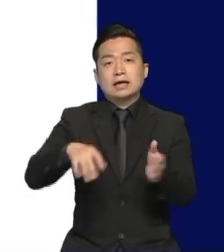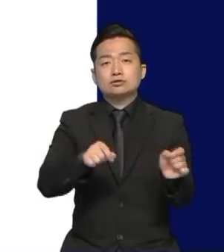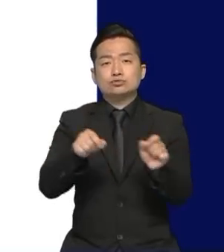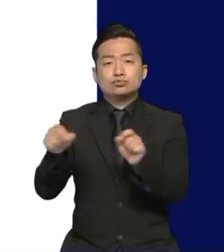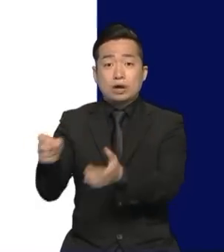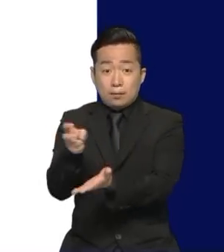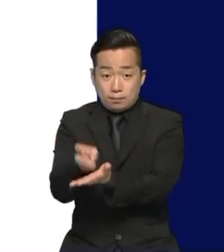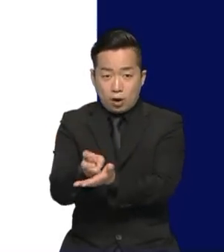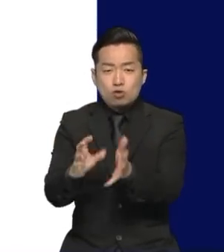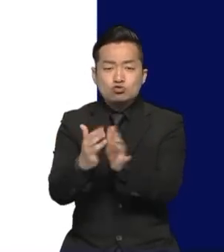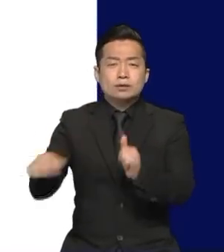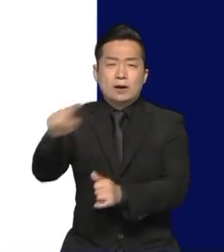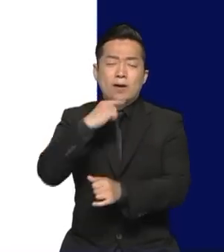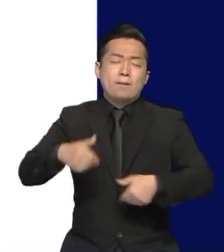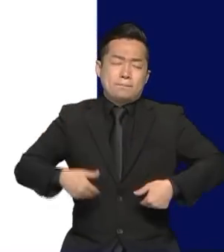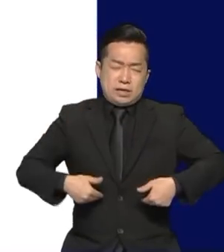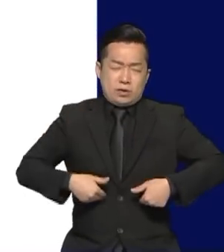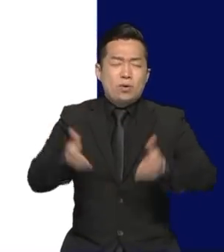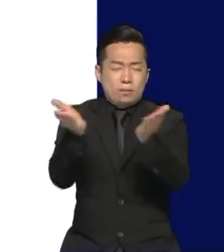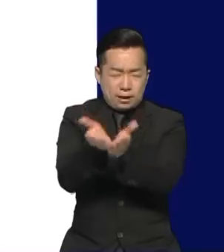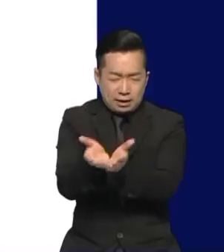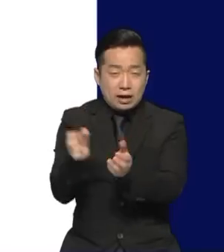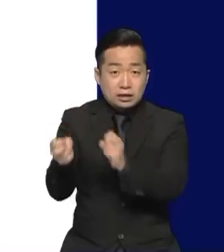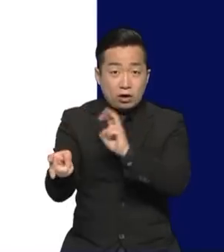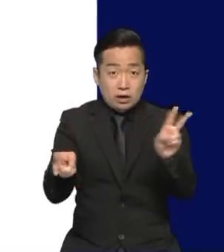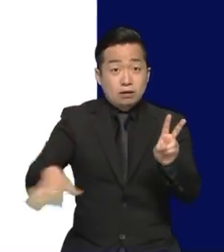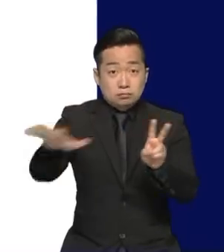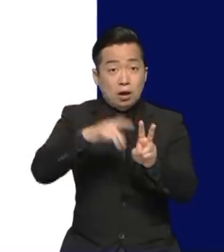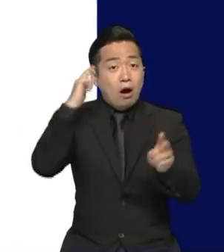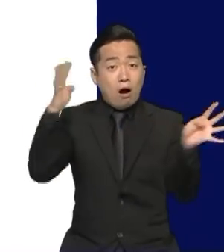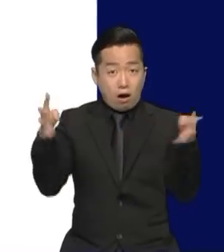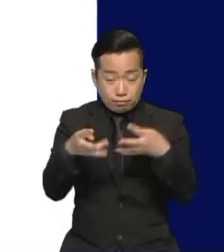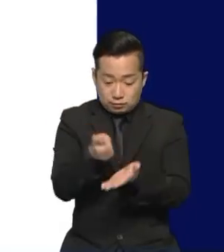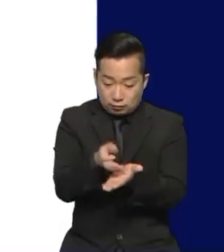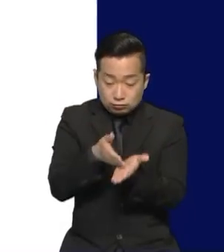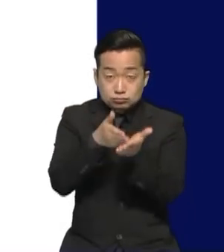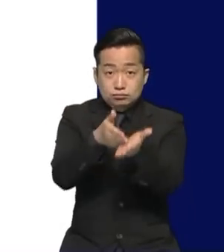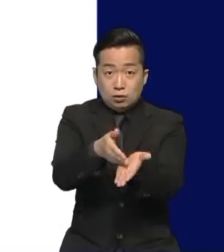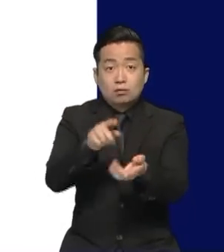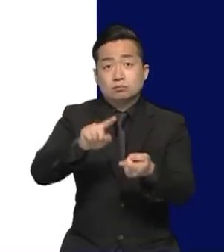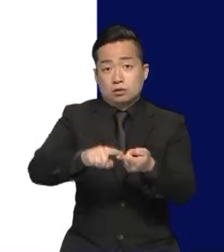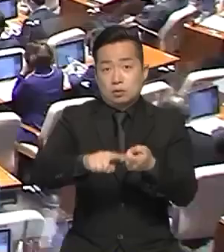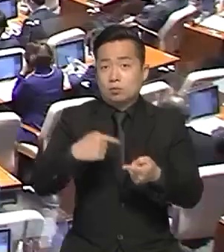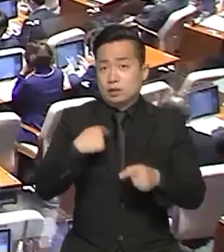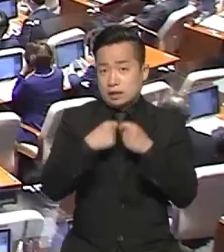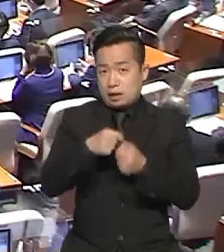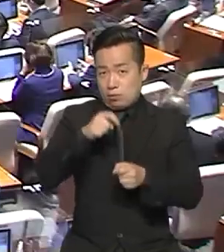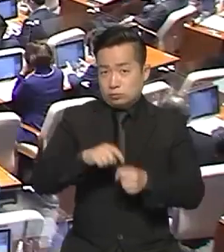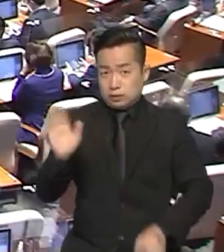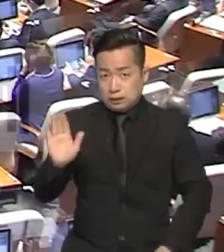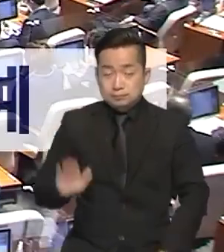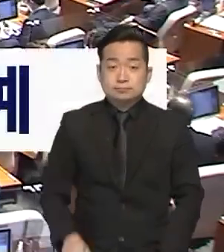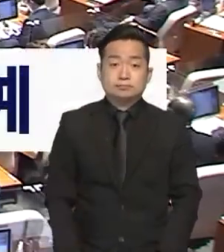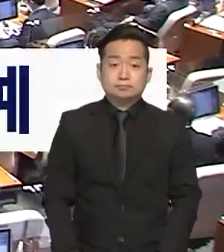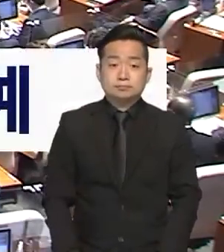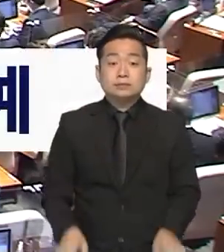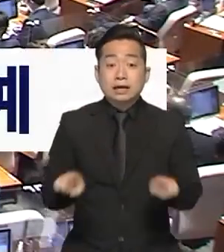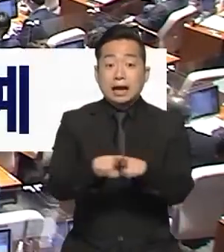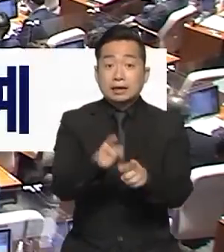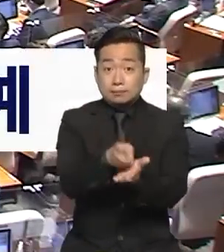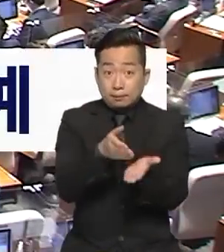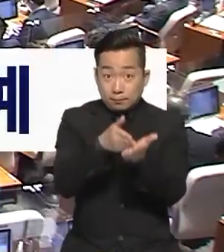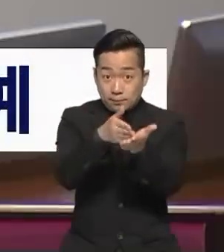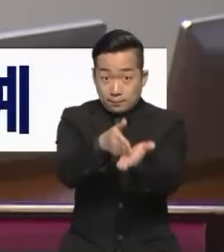법안은 국민적 요청에 부응하기 위해 여야 모두 추진했던 입법이라고 강조했습니다. 김 의원이 공동 발의한